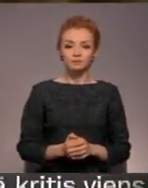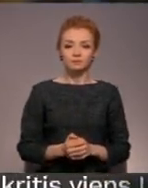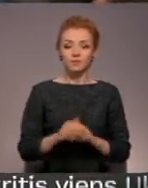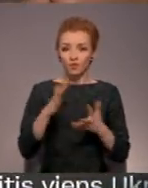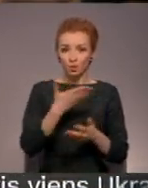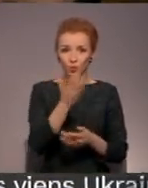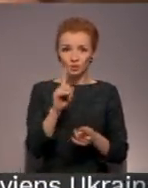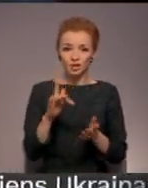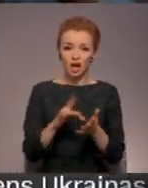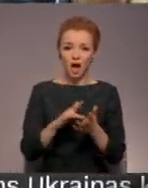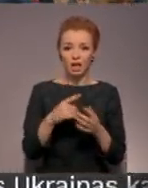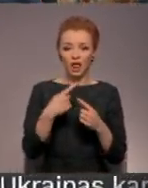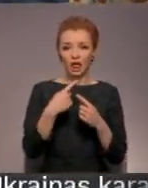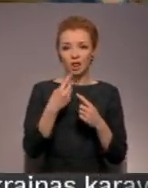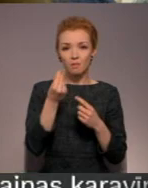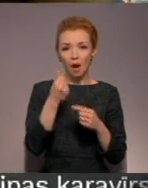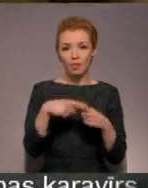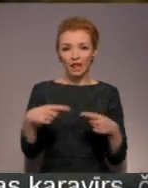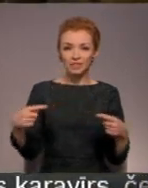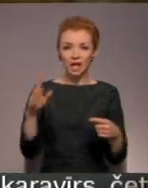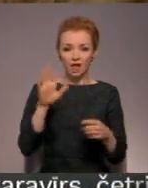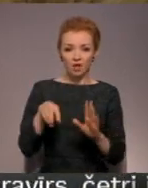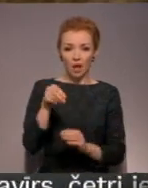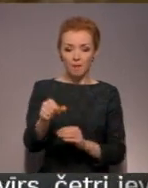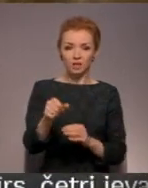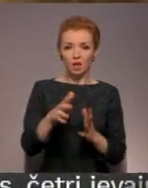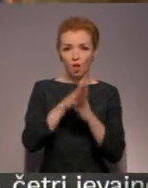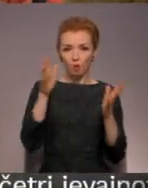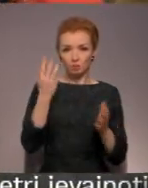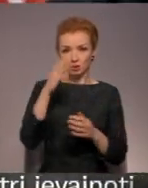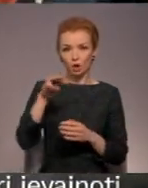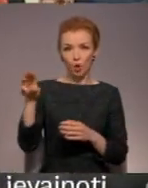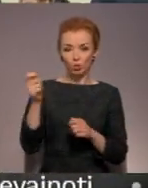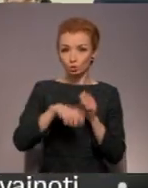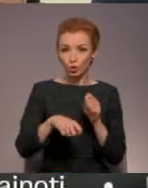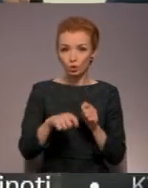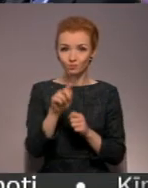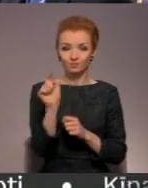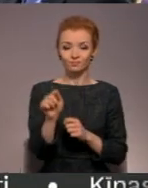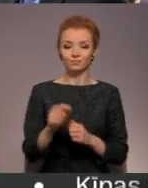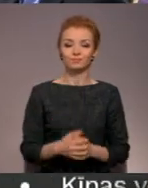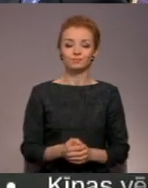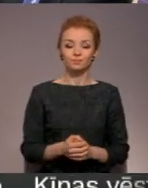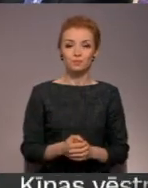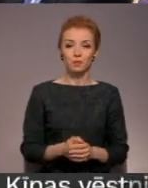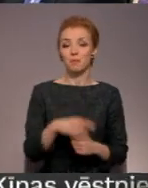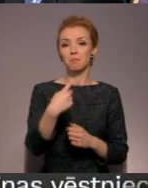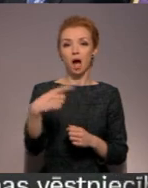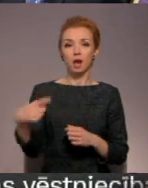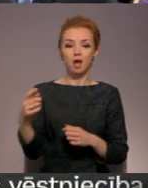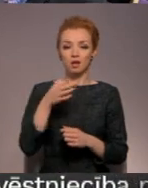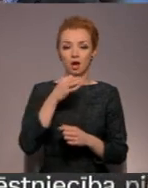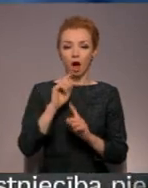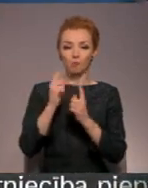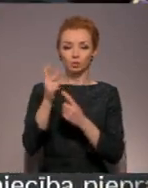Vai jums vispār ir kādi līdzekļi, lai varētu nomaksāt šo sodu? Tikmēr citi apsūdzētie